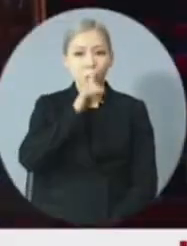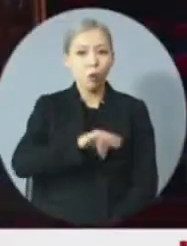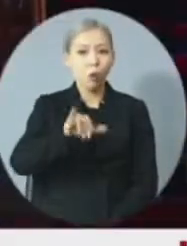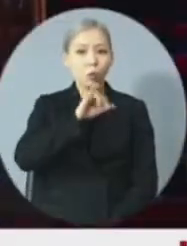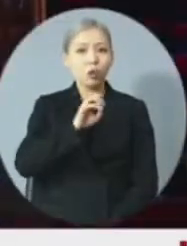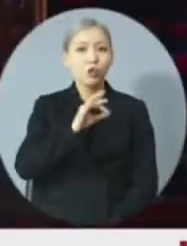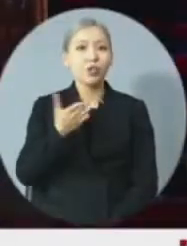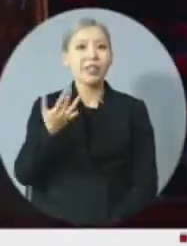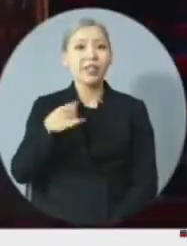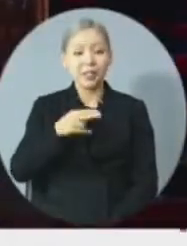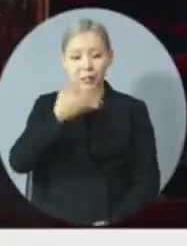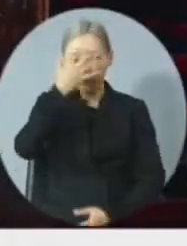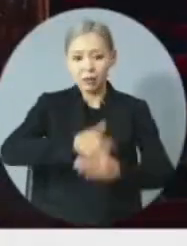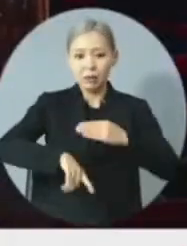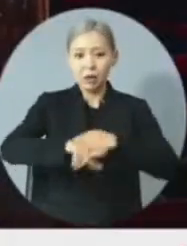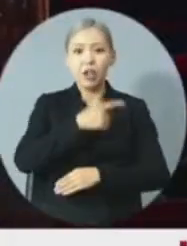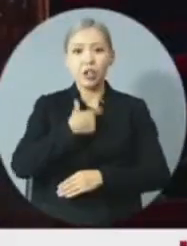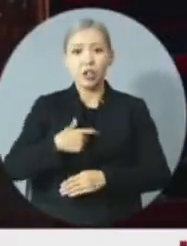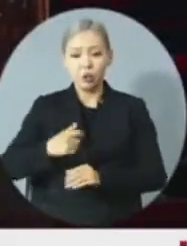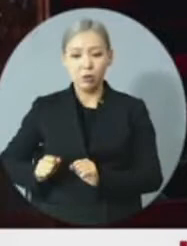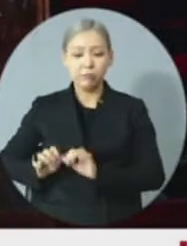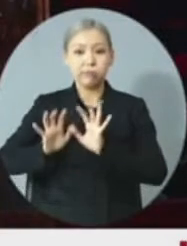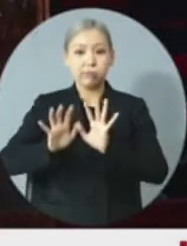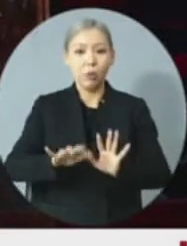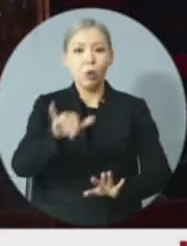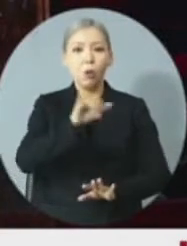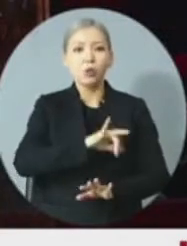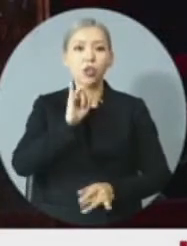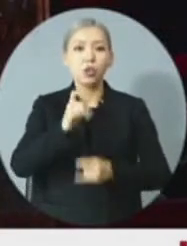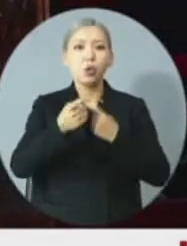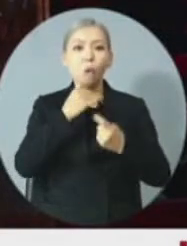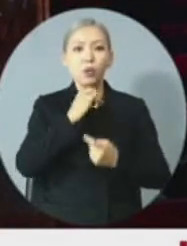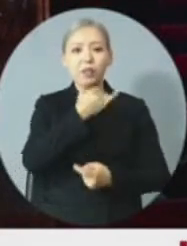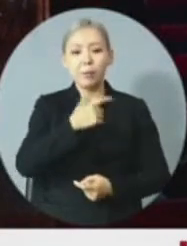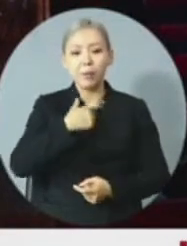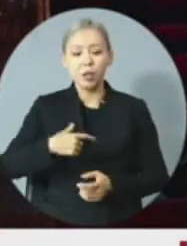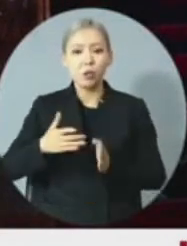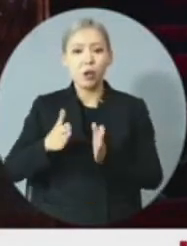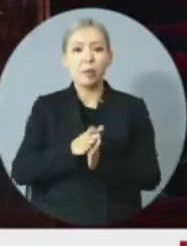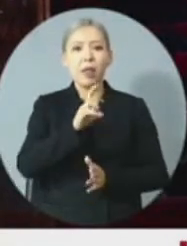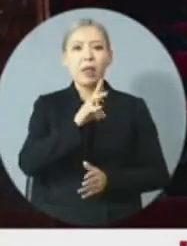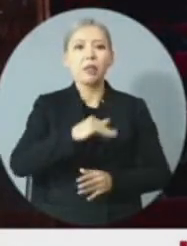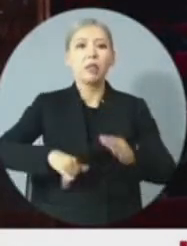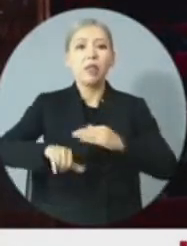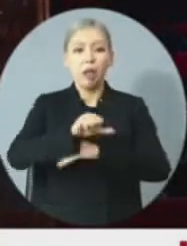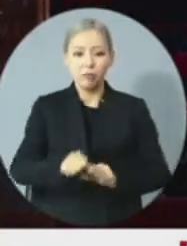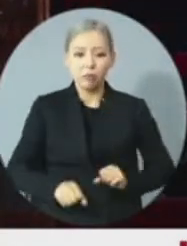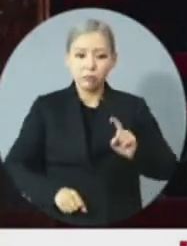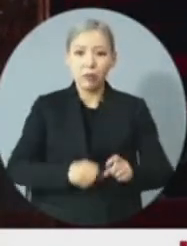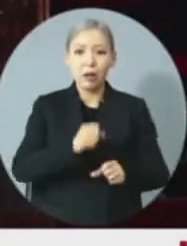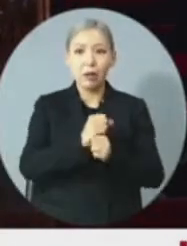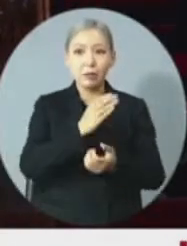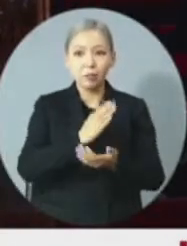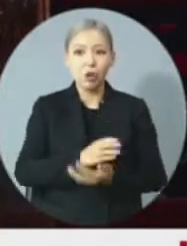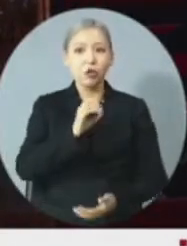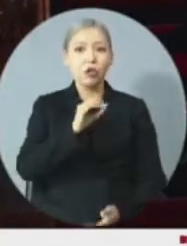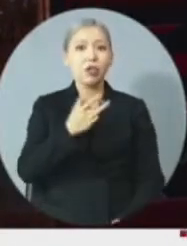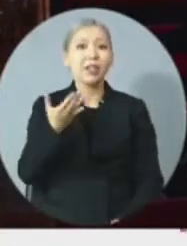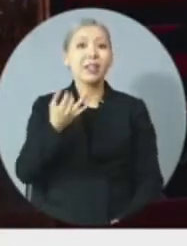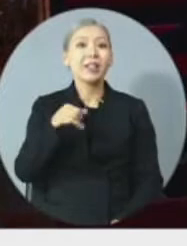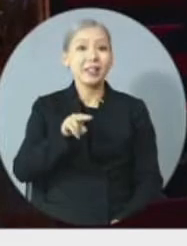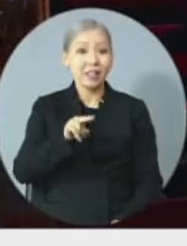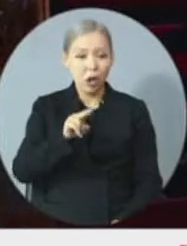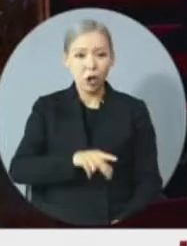За Монгол Улсын ерөнхий сайд засгийн газрын гишүүдтэйгээ за мөн Улсын хурлын зарим гишүүдийг одоо Хинтийн аймагт ажиллаж байна. За тэгэхээр ерөнхий сайдын